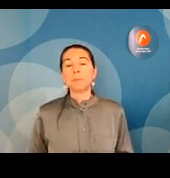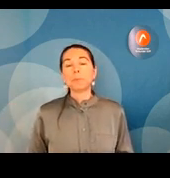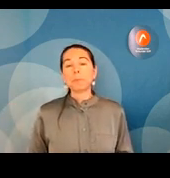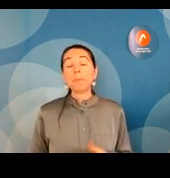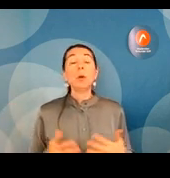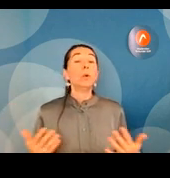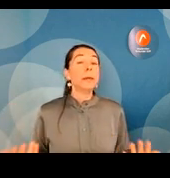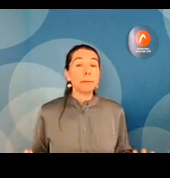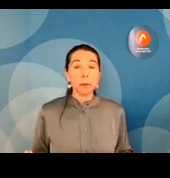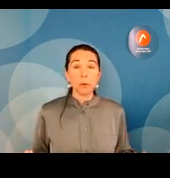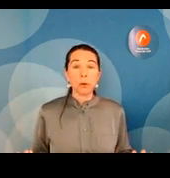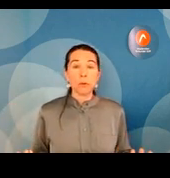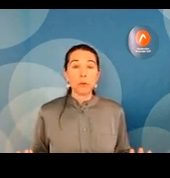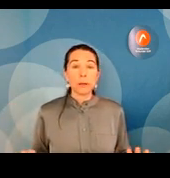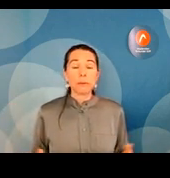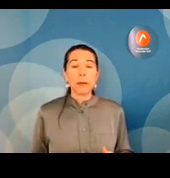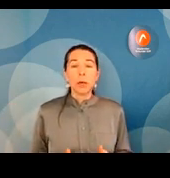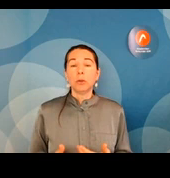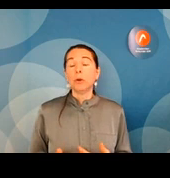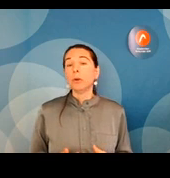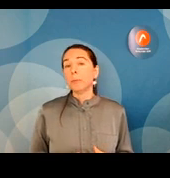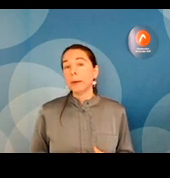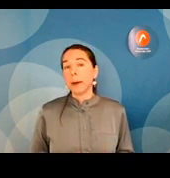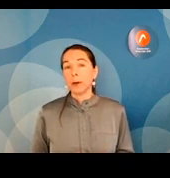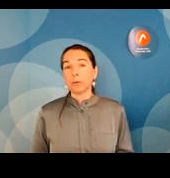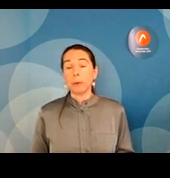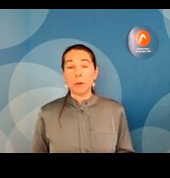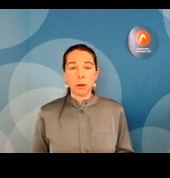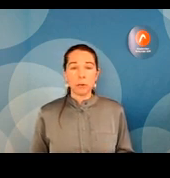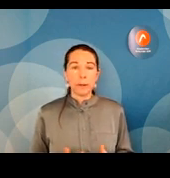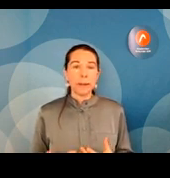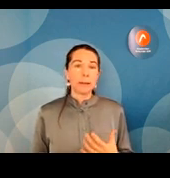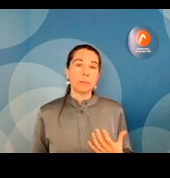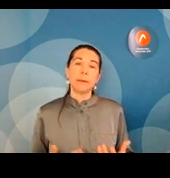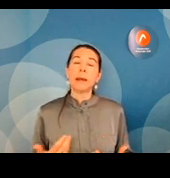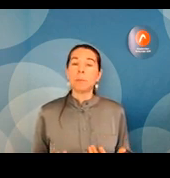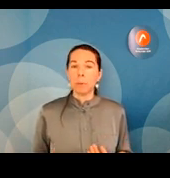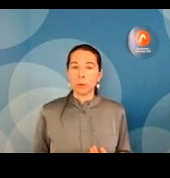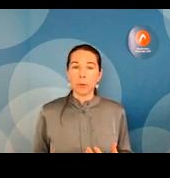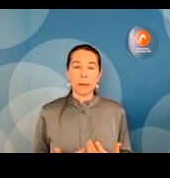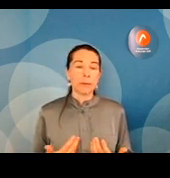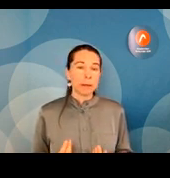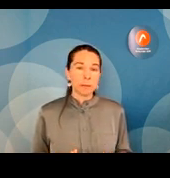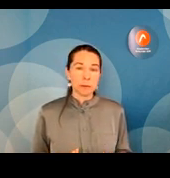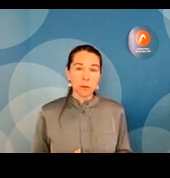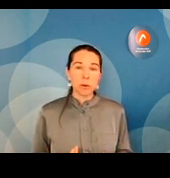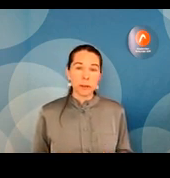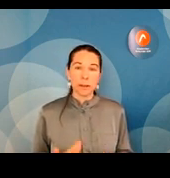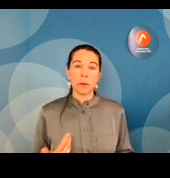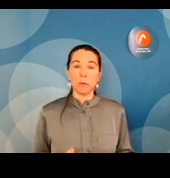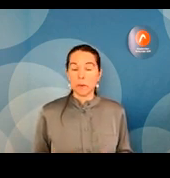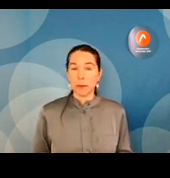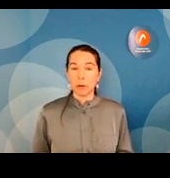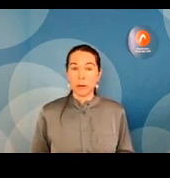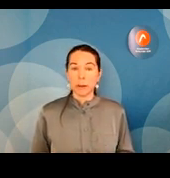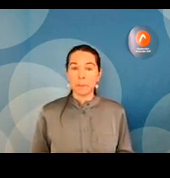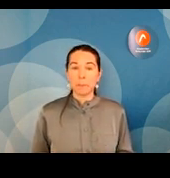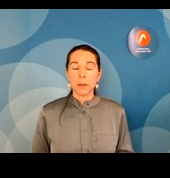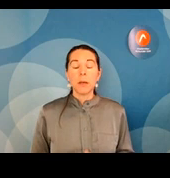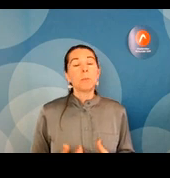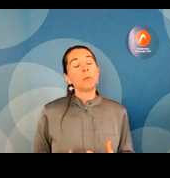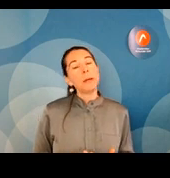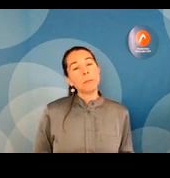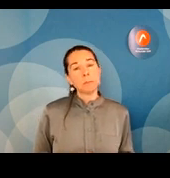exempel. Och det är inte något konstigt. Normer är ofta bra för det liksom hjälper oss och det kan vara ett rättesnöre kring hur vi ska